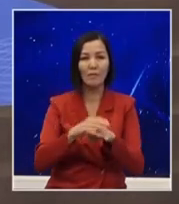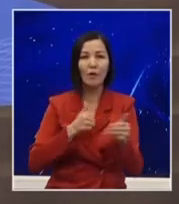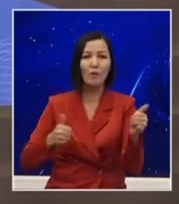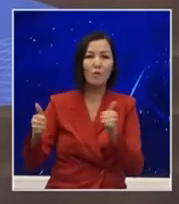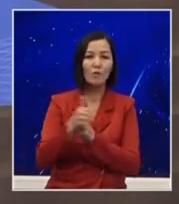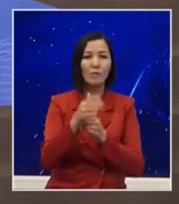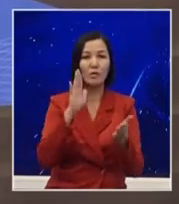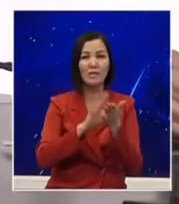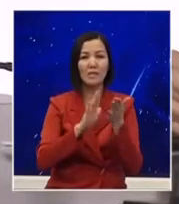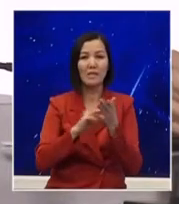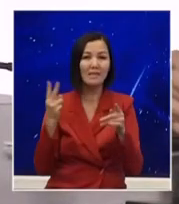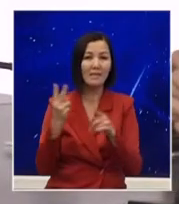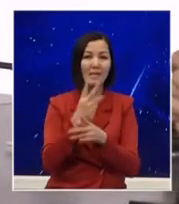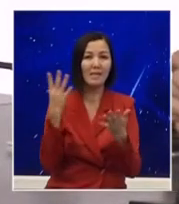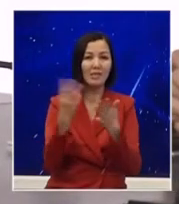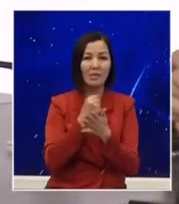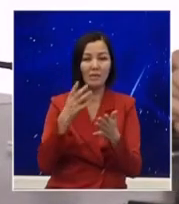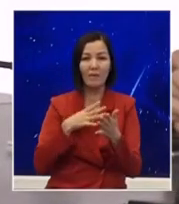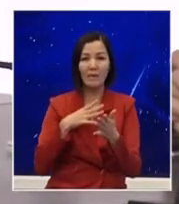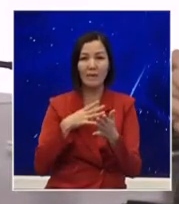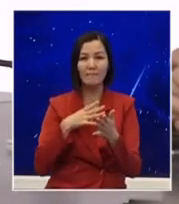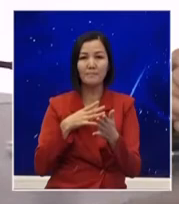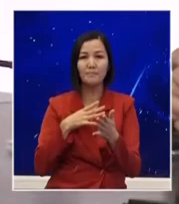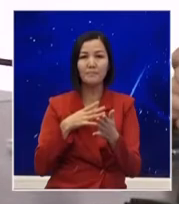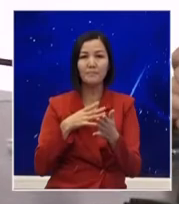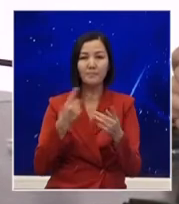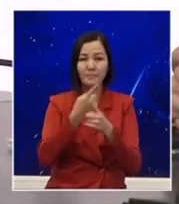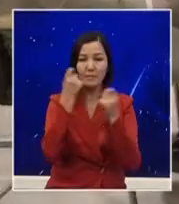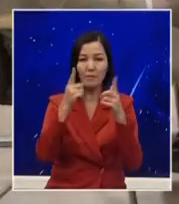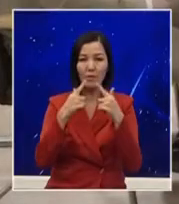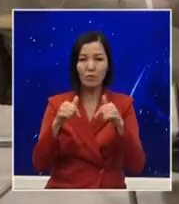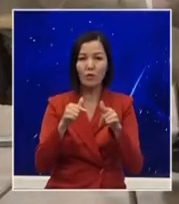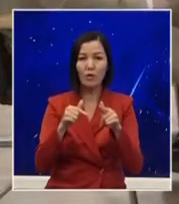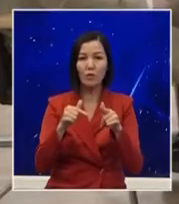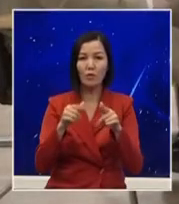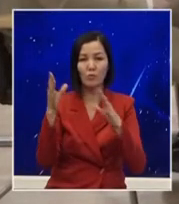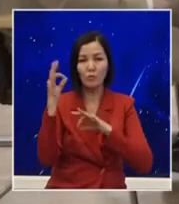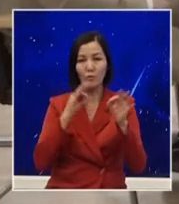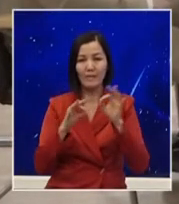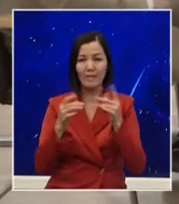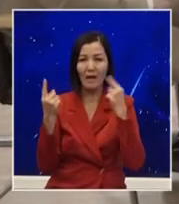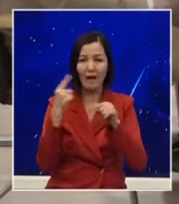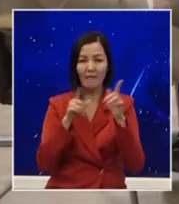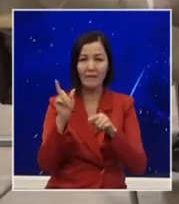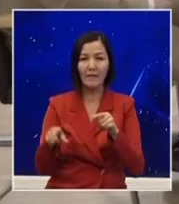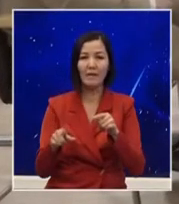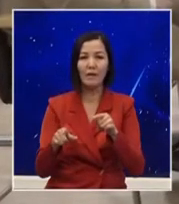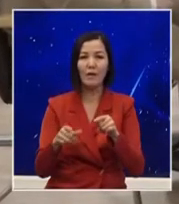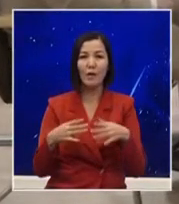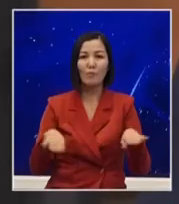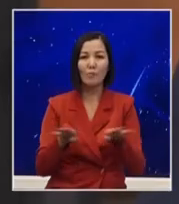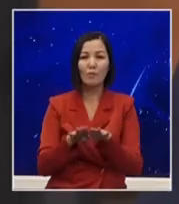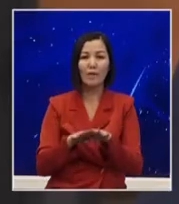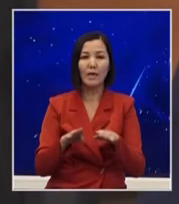әкімінің көшбасшы сыйлығын екі мәрте иеленген. Қандастарға арналған ақпараттық орталық құру жобасының авторы. Айта кетейік,